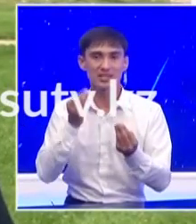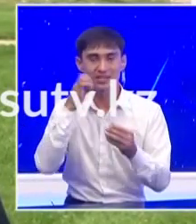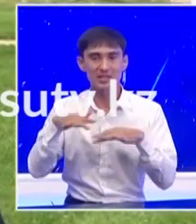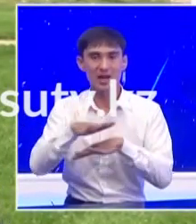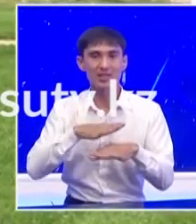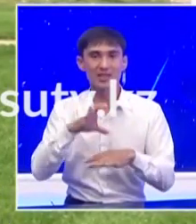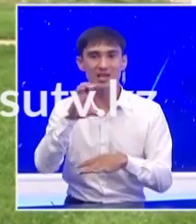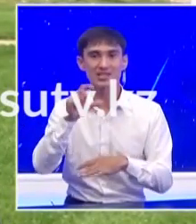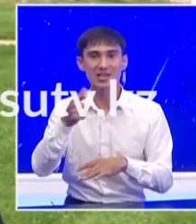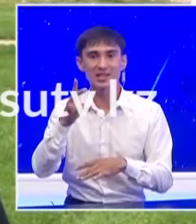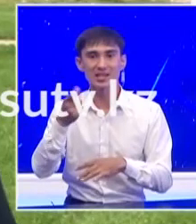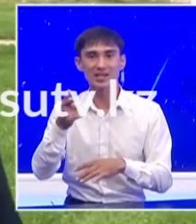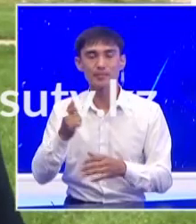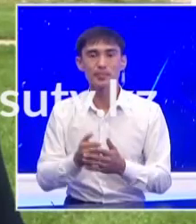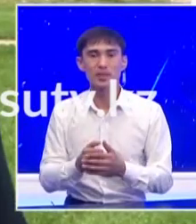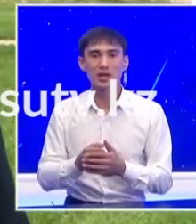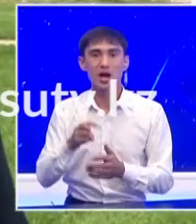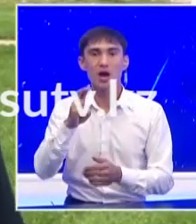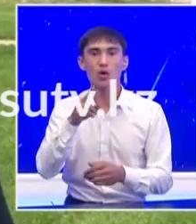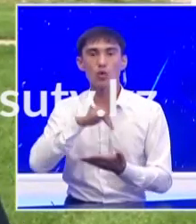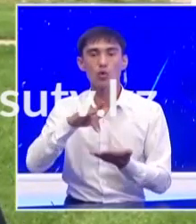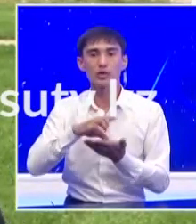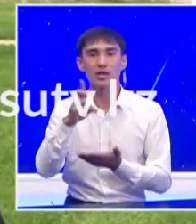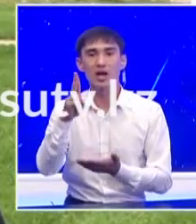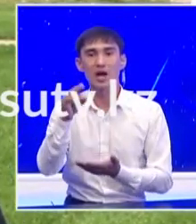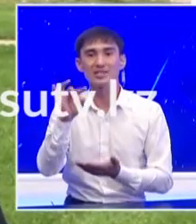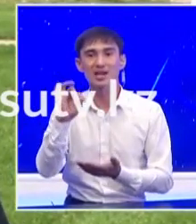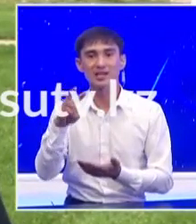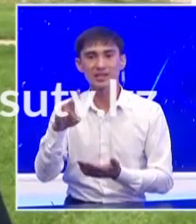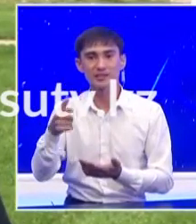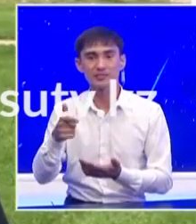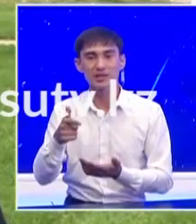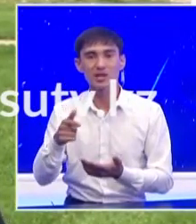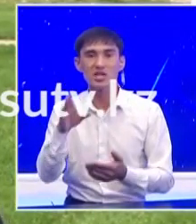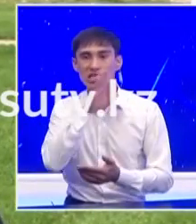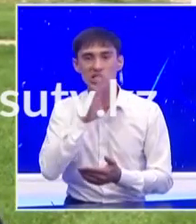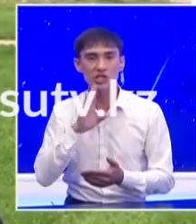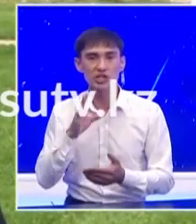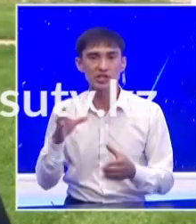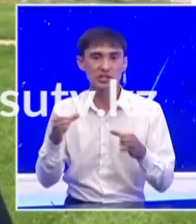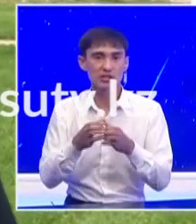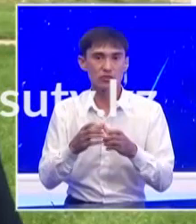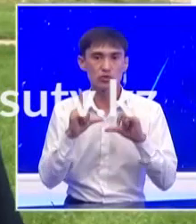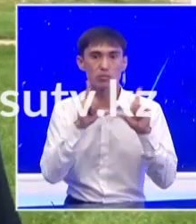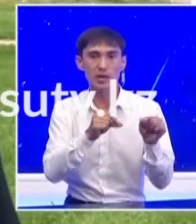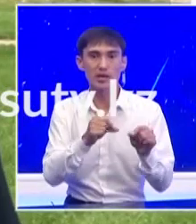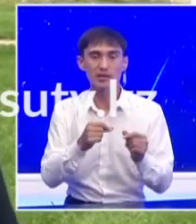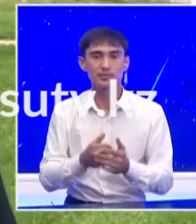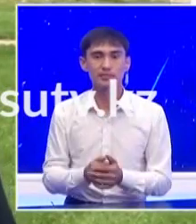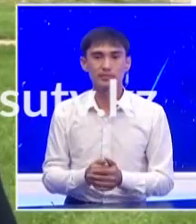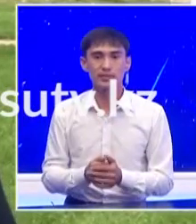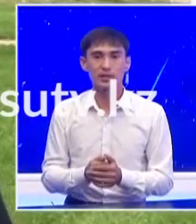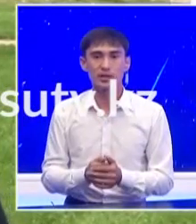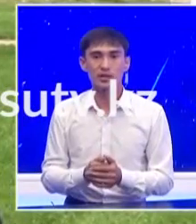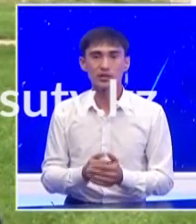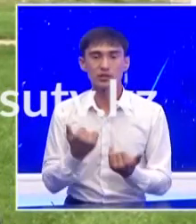проходящие в город Казань. И женский состав сборной РК выехал туда же. Сегодня в